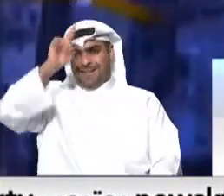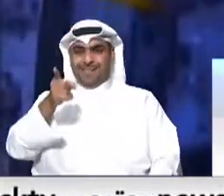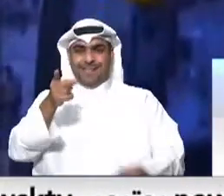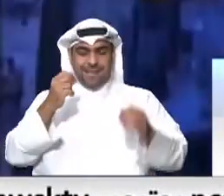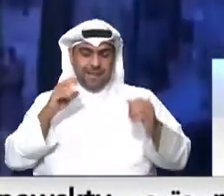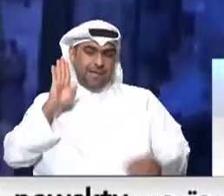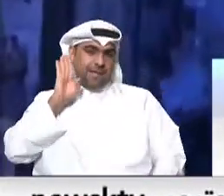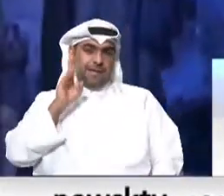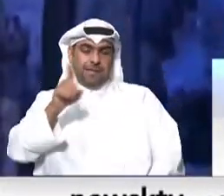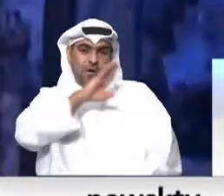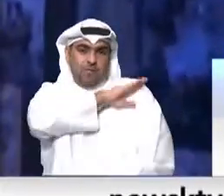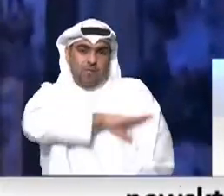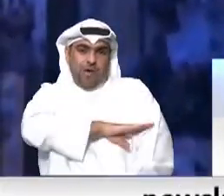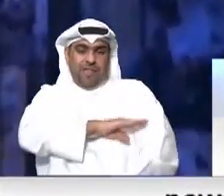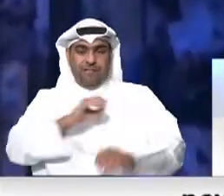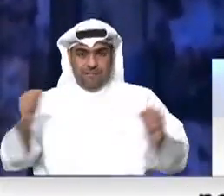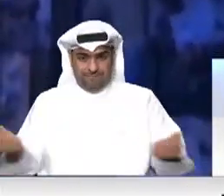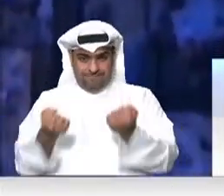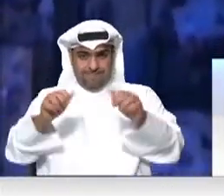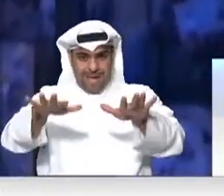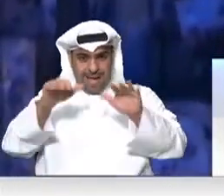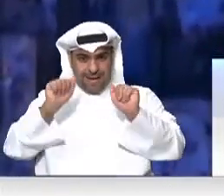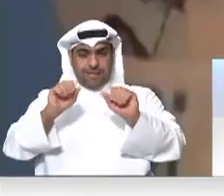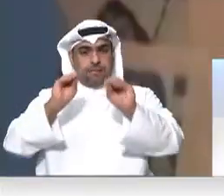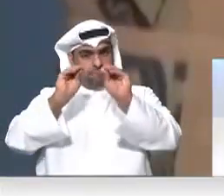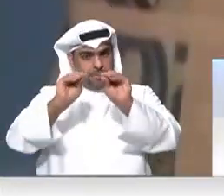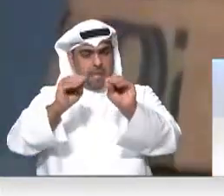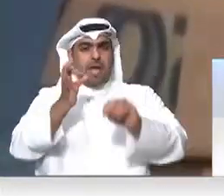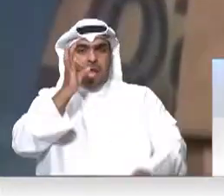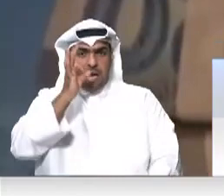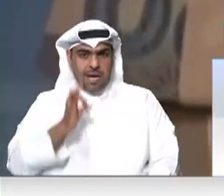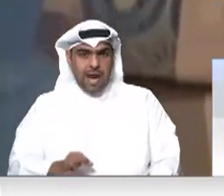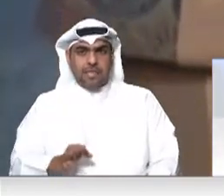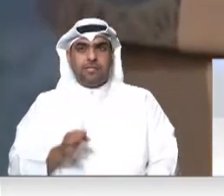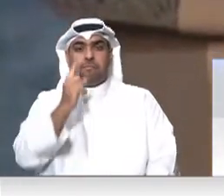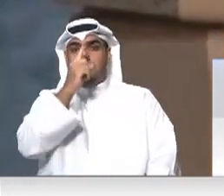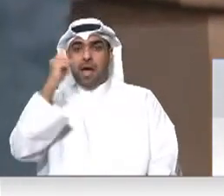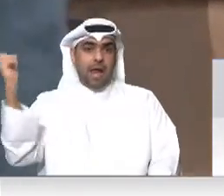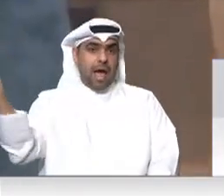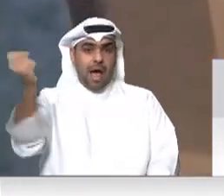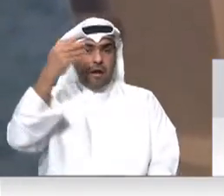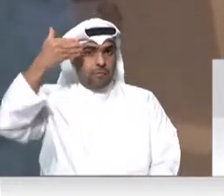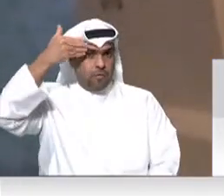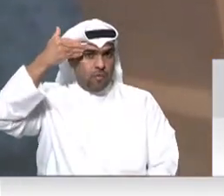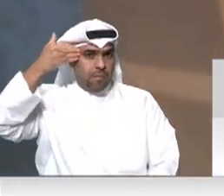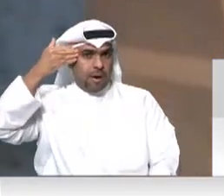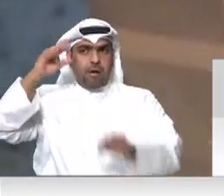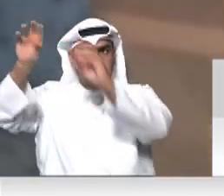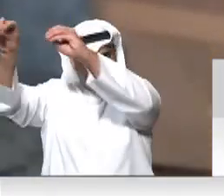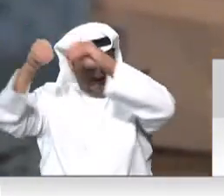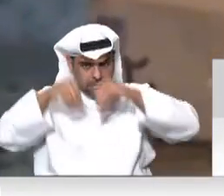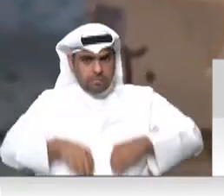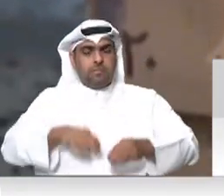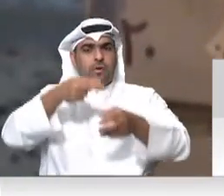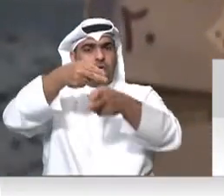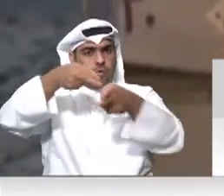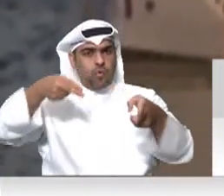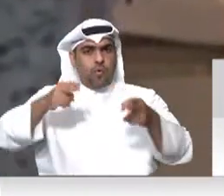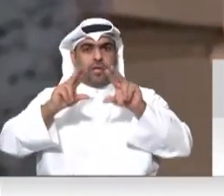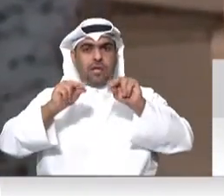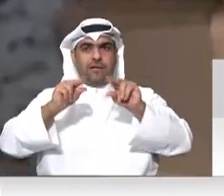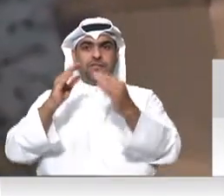يجري في العالم وذلك بهدف المساهمه في حمايه الاقتصاد الكويتي وتعزيز تطوره عبر